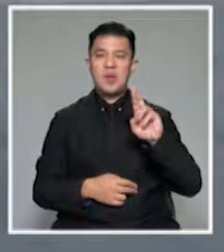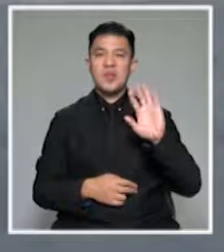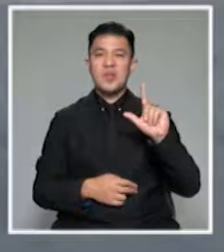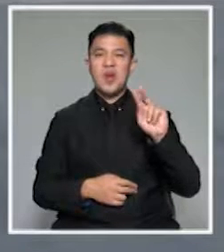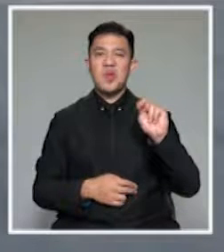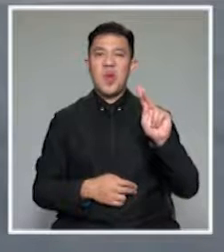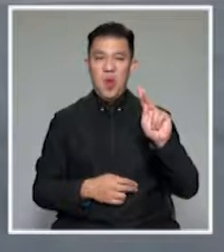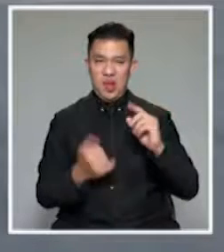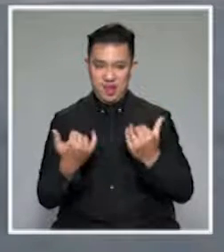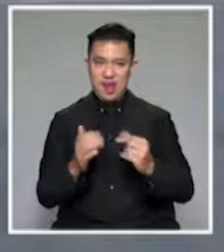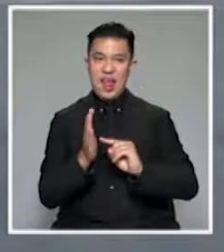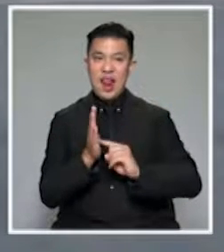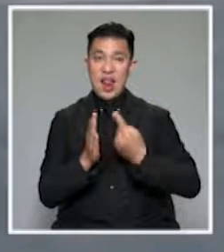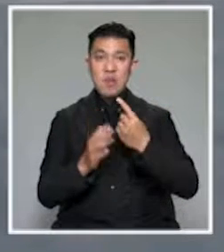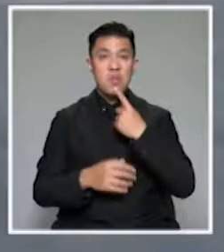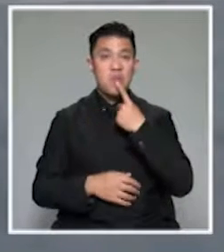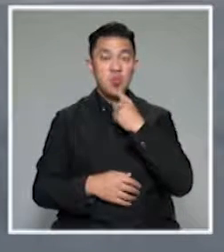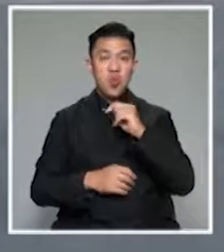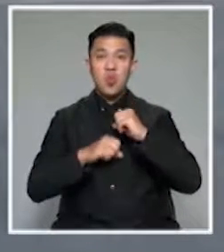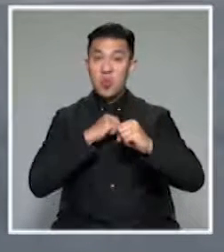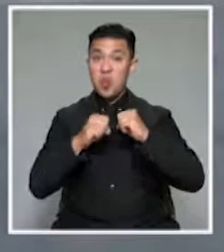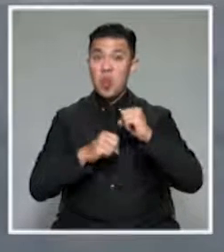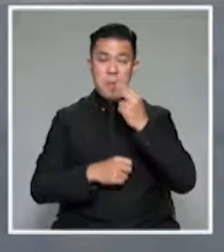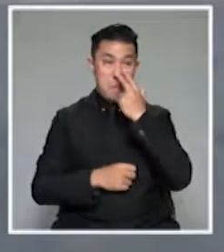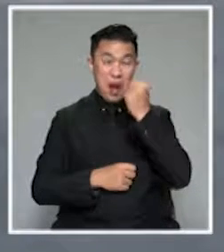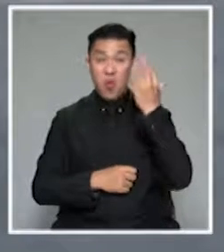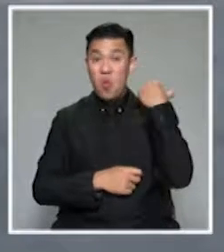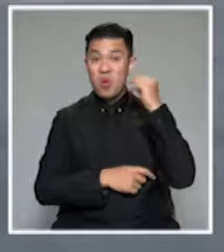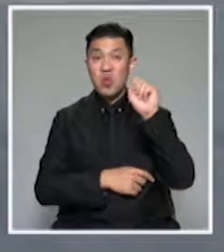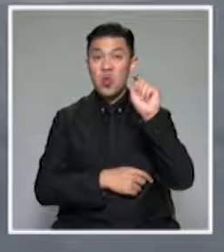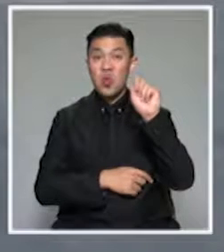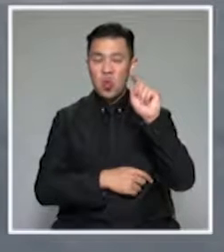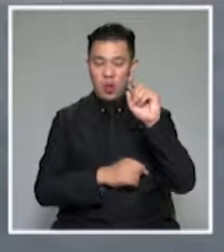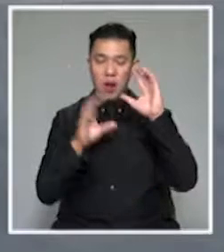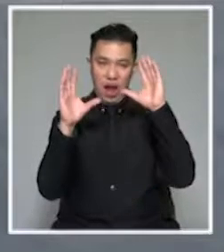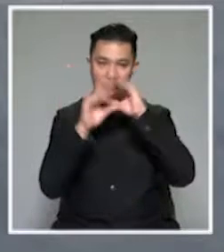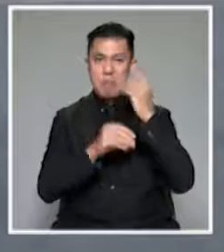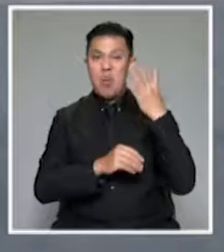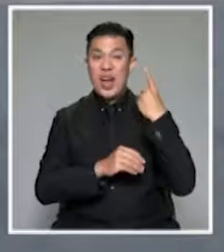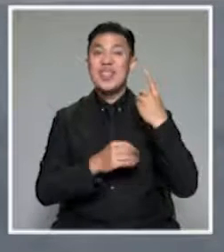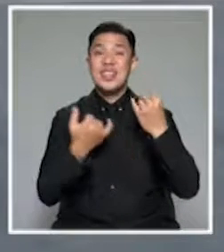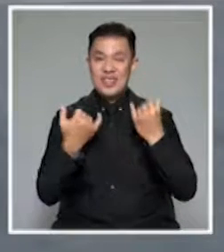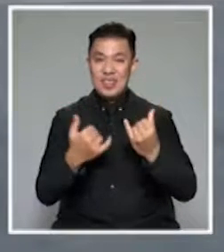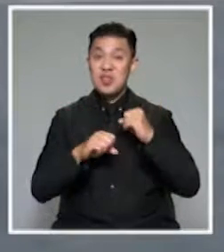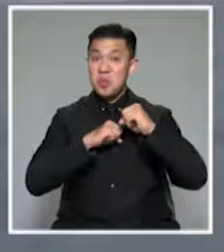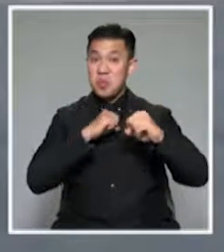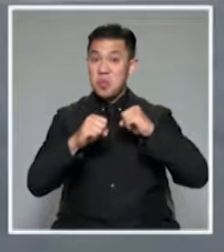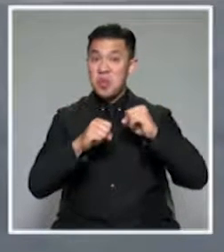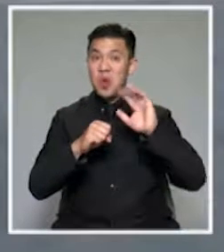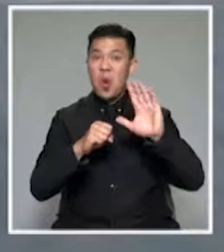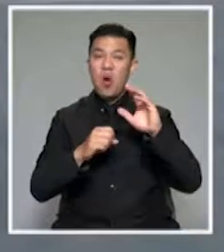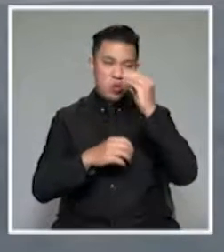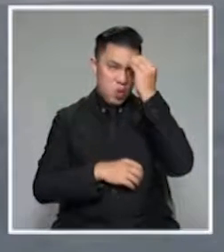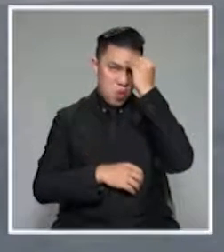วันนี้เรามาเริ่มกันที่ศึกทูฟูยูมวยมันวันศุกร์เมื่อค่ำคืนที่ผ่านมานะคะผลปรากฏว่านักมวยจากแดนป